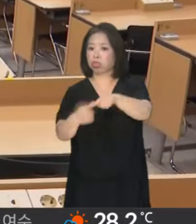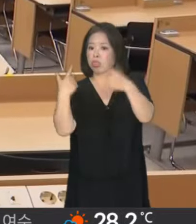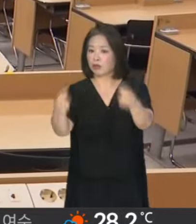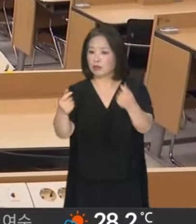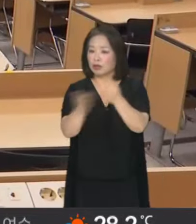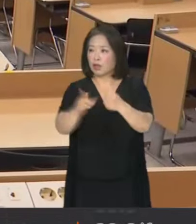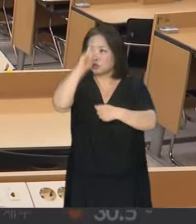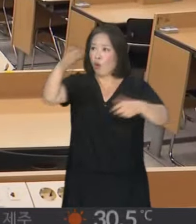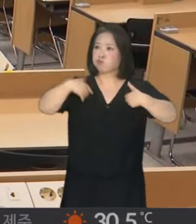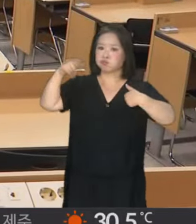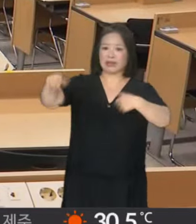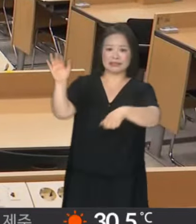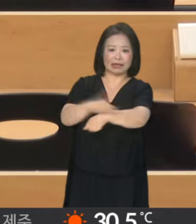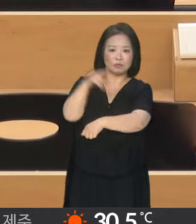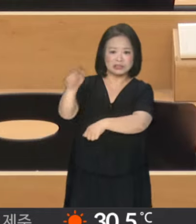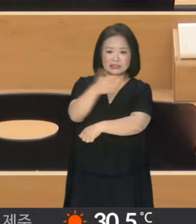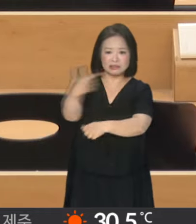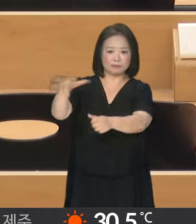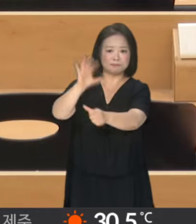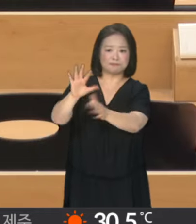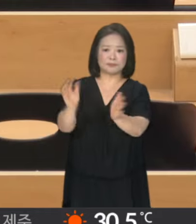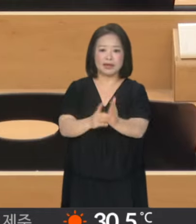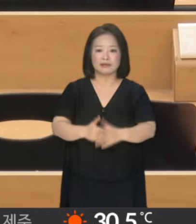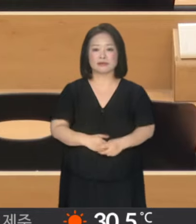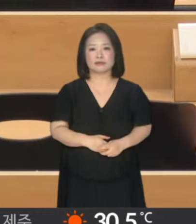규탄했습니다 뉴스 김입니다